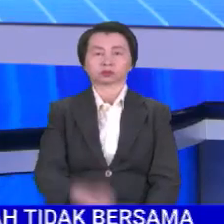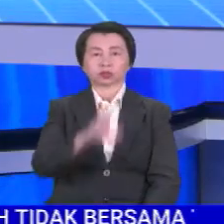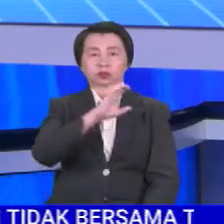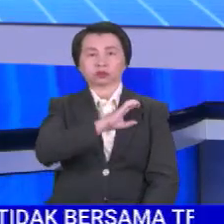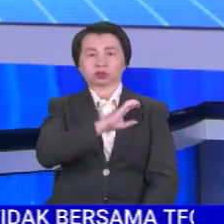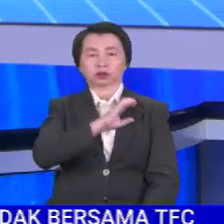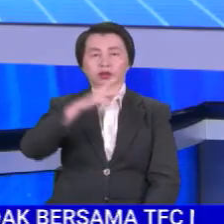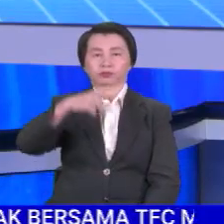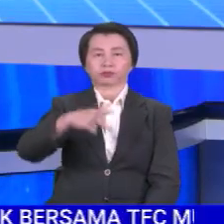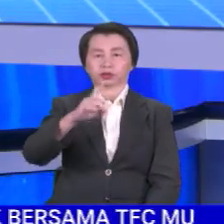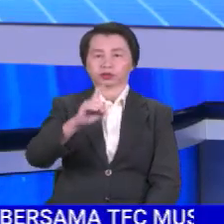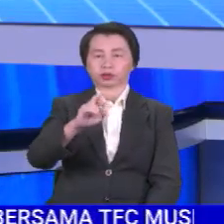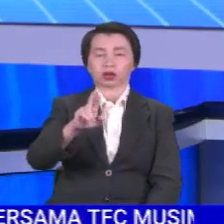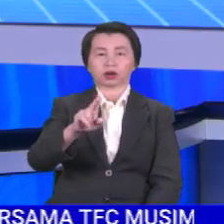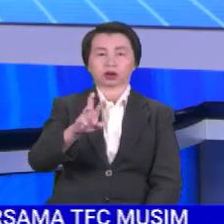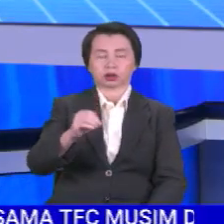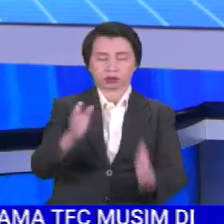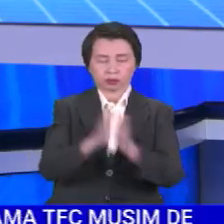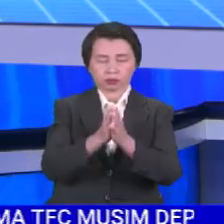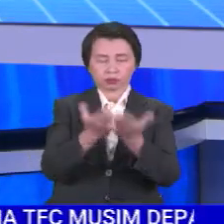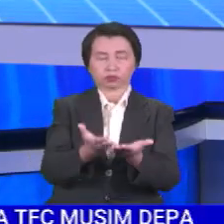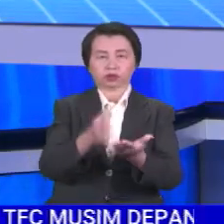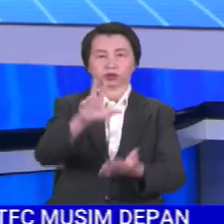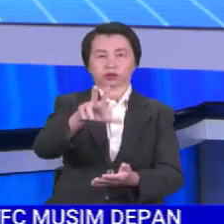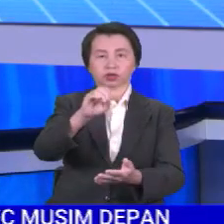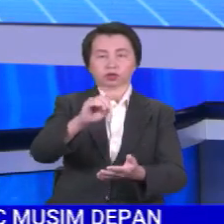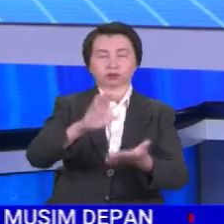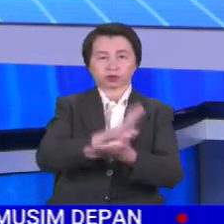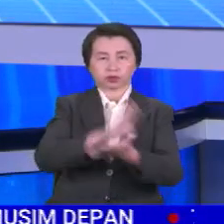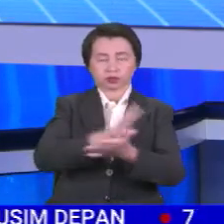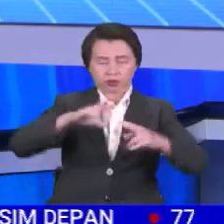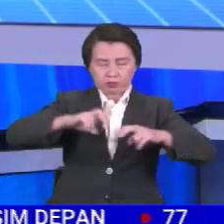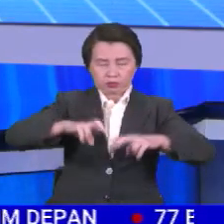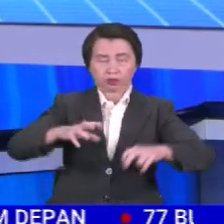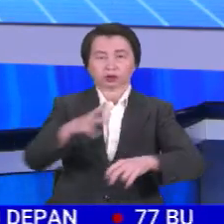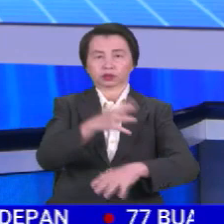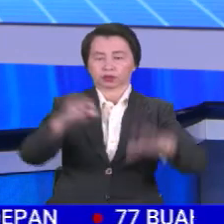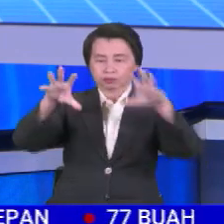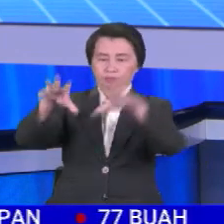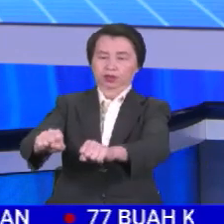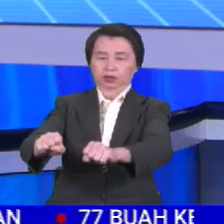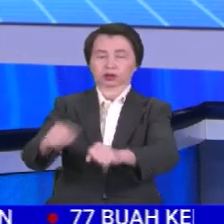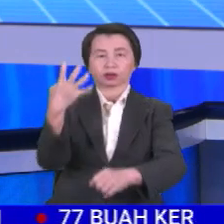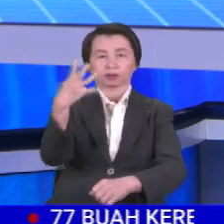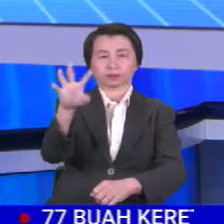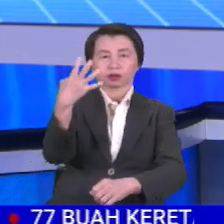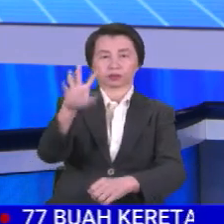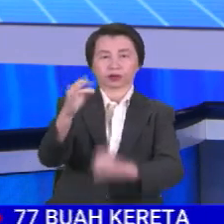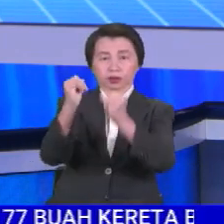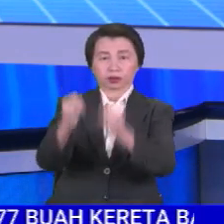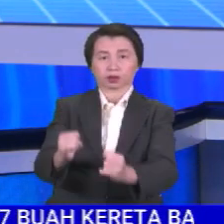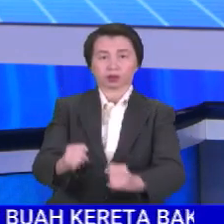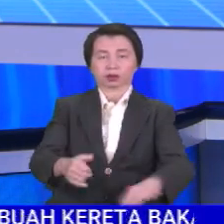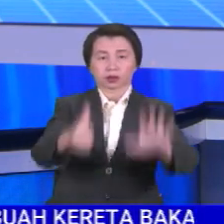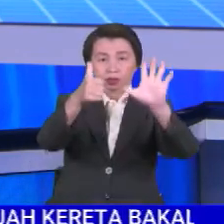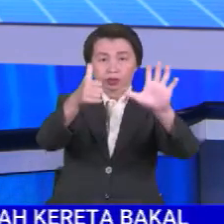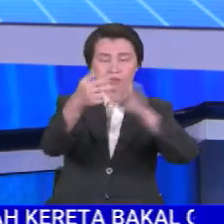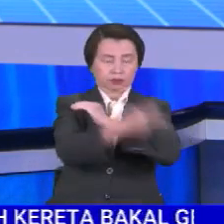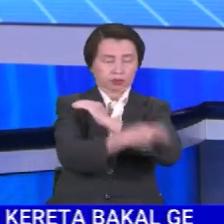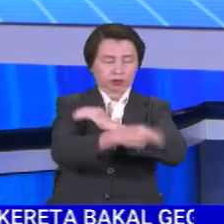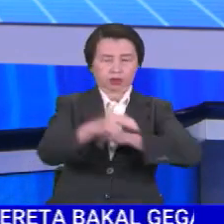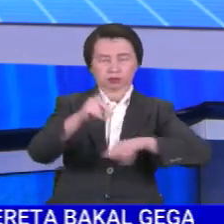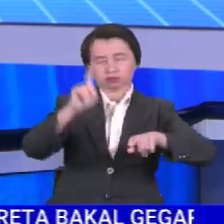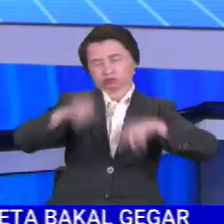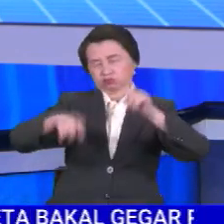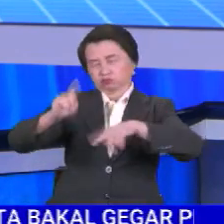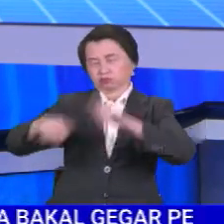Polis Diraja Malaysia PDRM membuka 30 kertas siasatan dan menahan 14 individu di 6 negeri atas